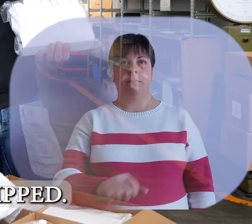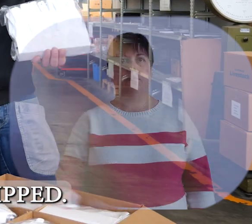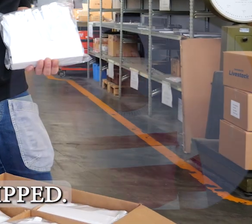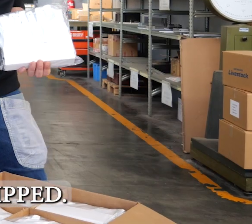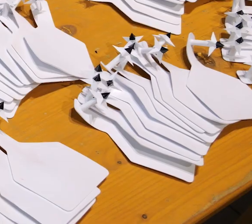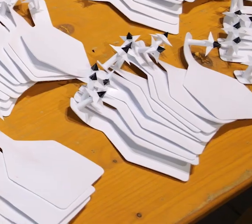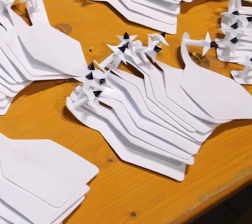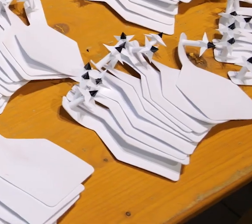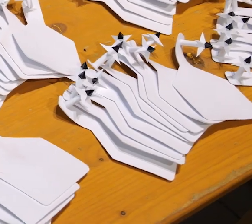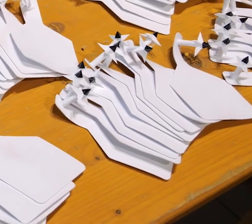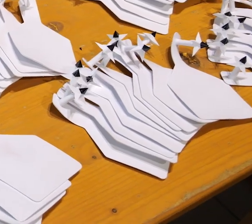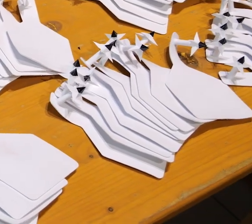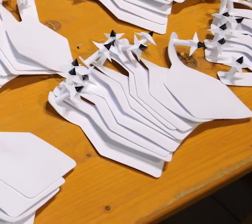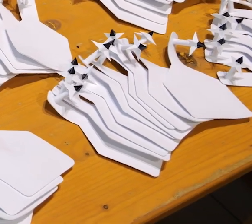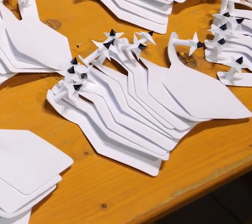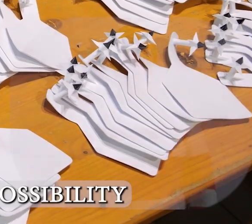essere spediti.